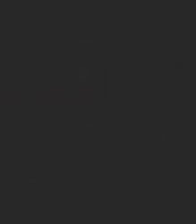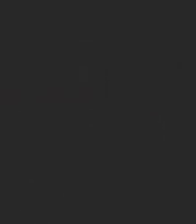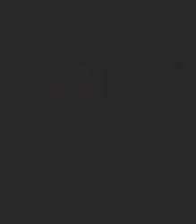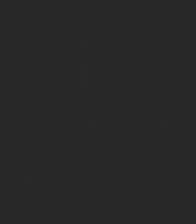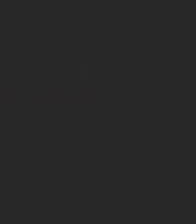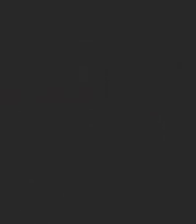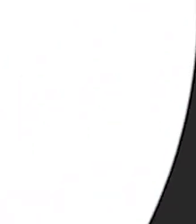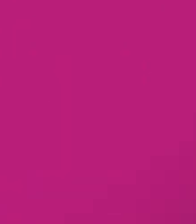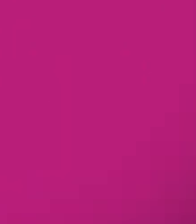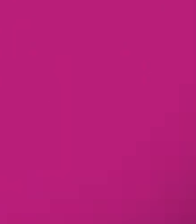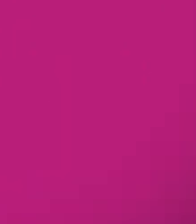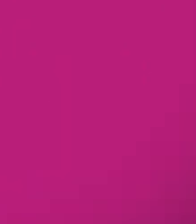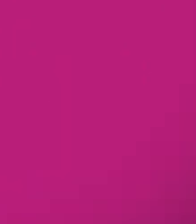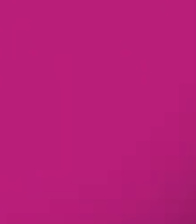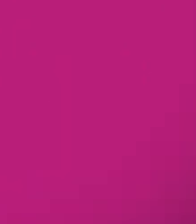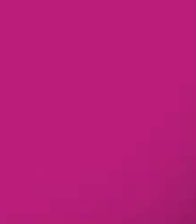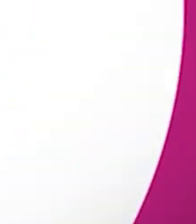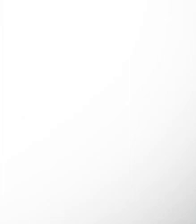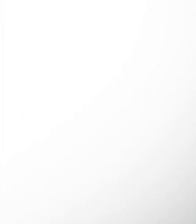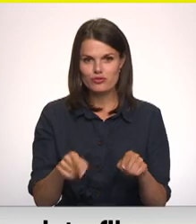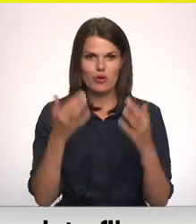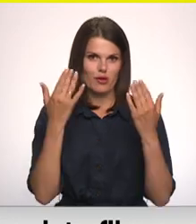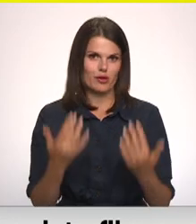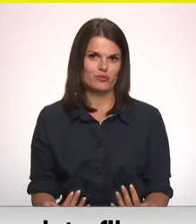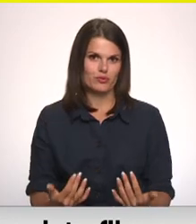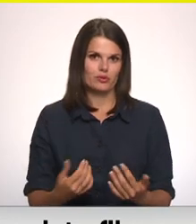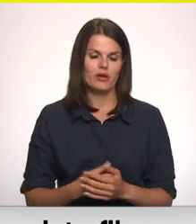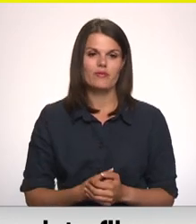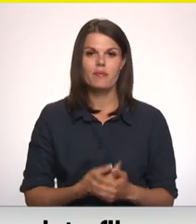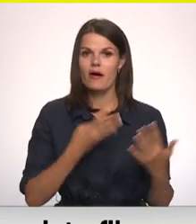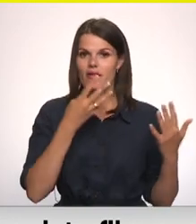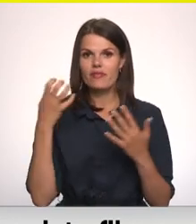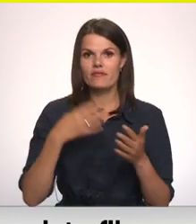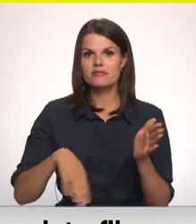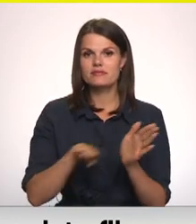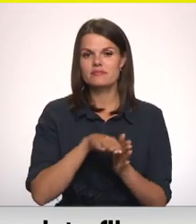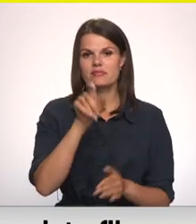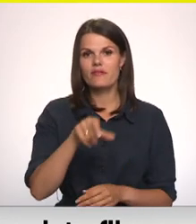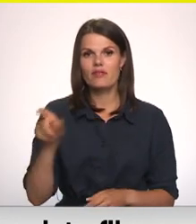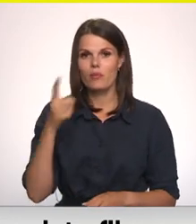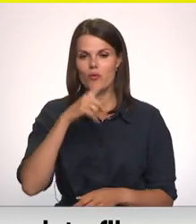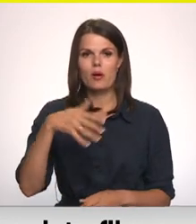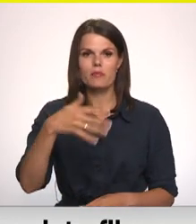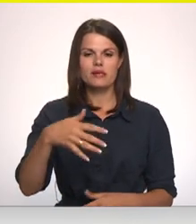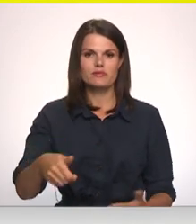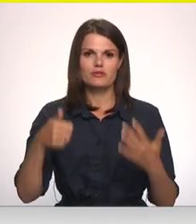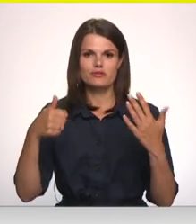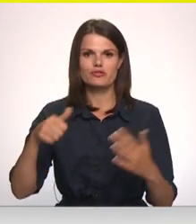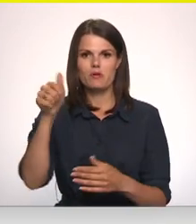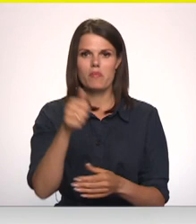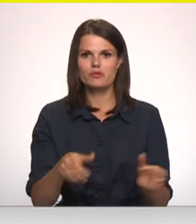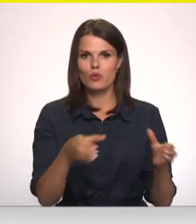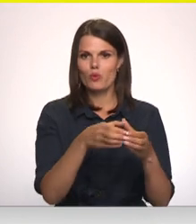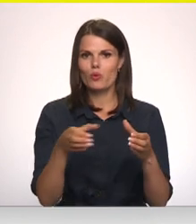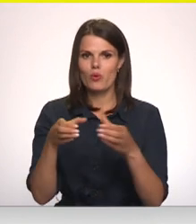Re! Viss ēters ir te! 900 dalībnieku no 56 mākslinieciskajām kopām. Tāds ir